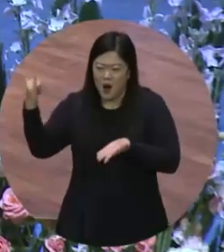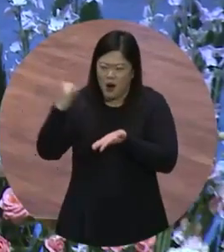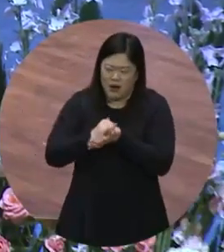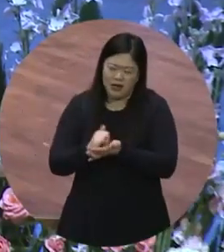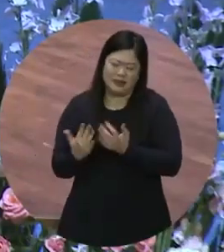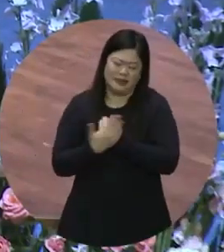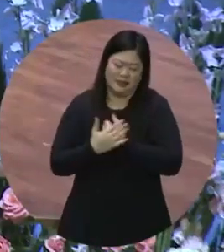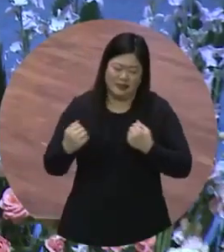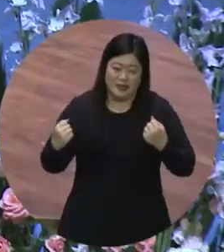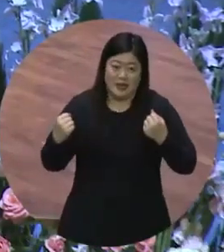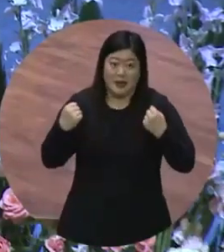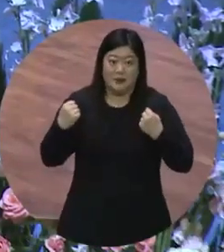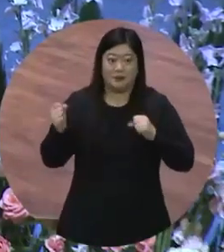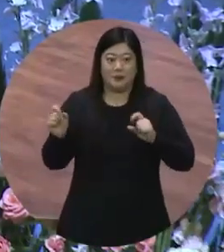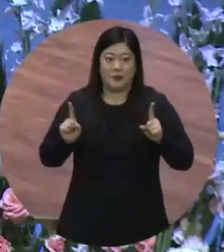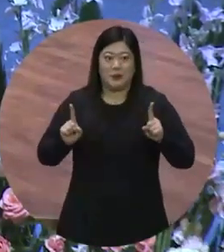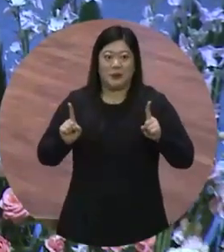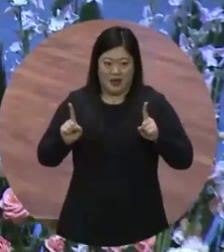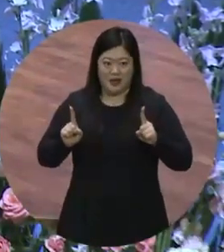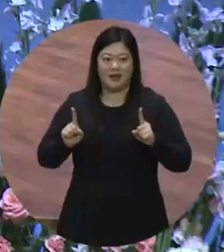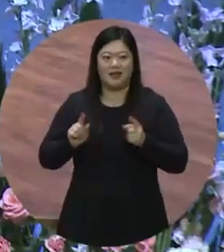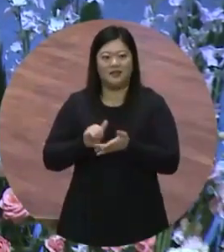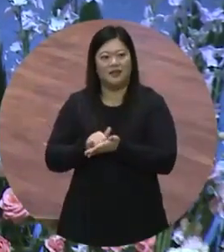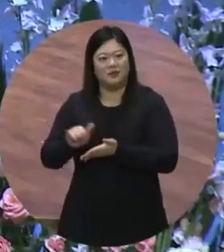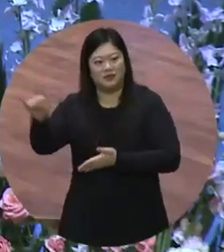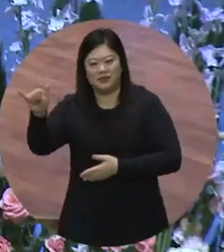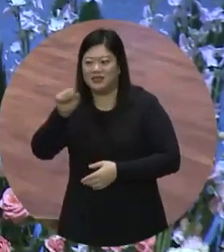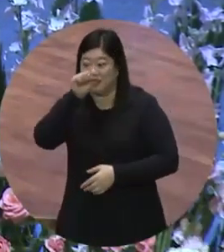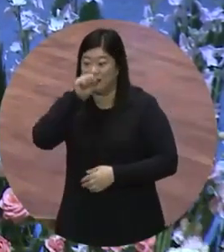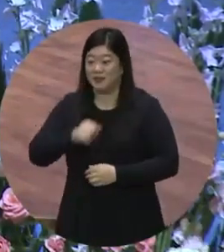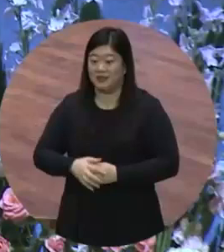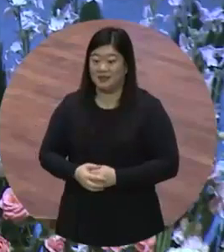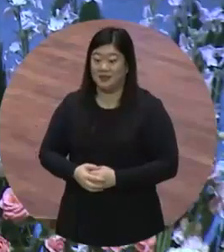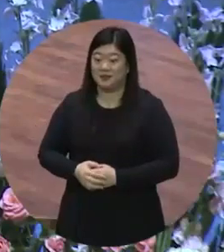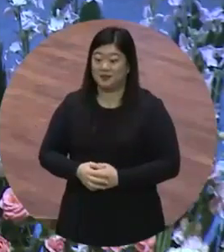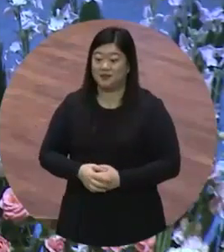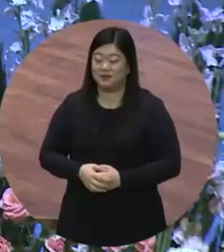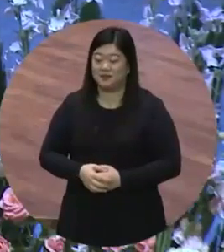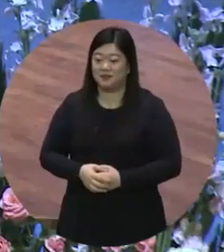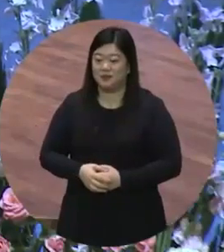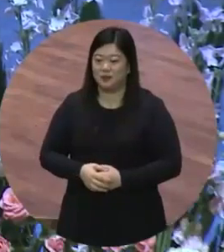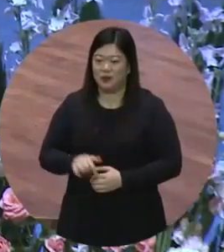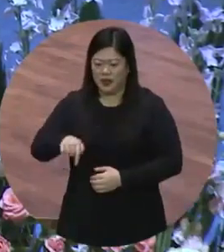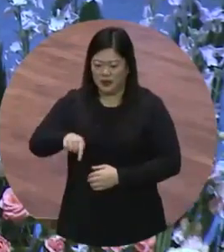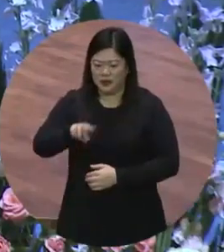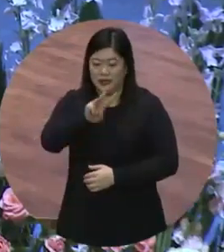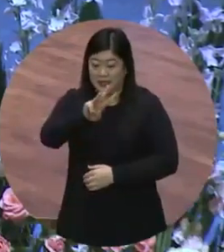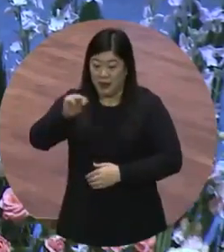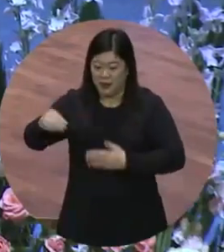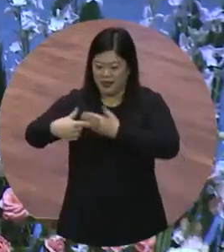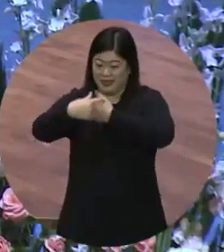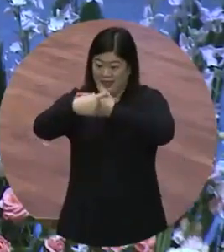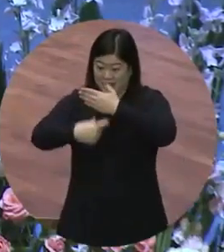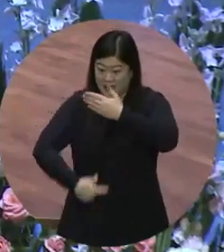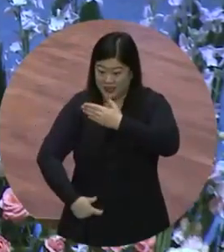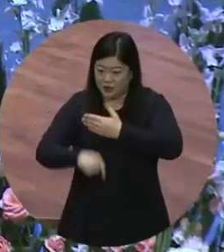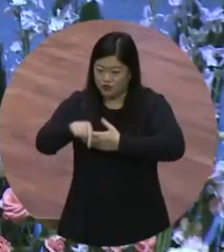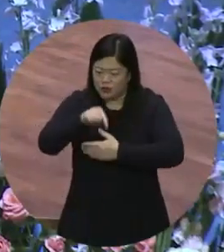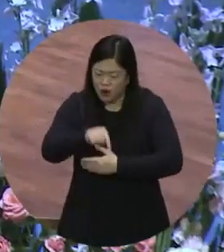되니까 너무 고생하다고 한데 우리 단 우리 교단은 참 좋은 거 1년에 그래도 한두 번 오게